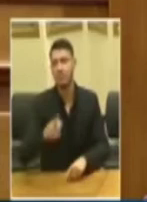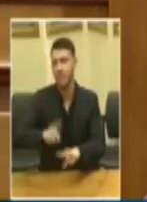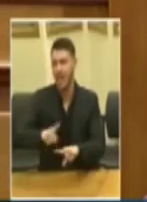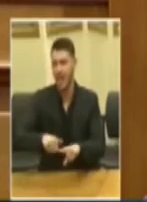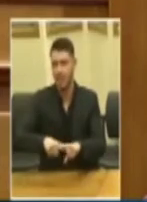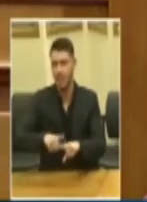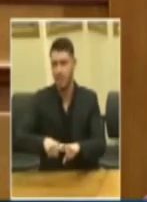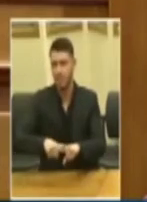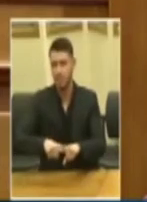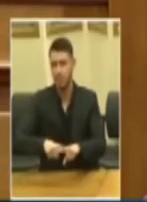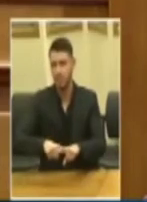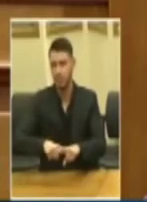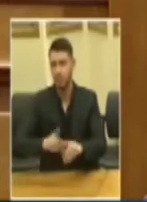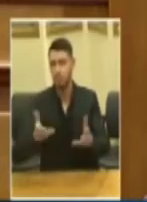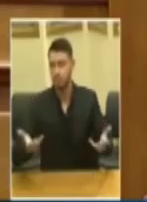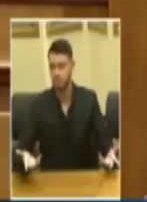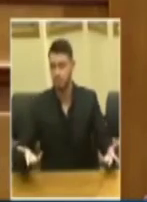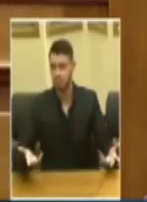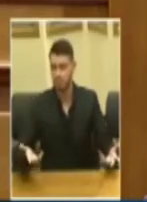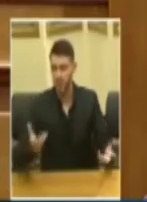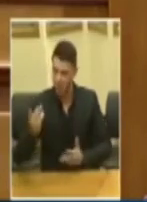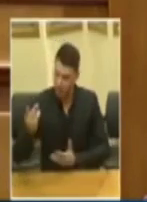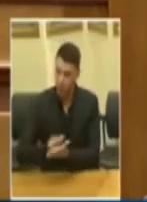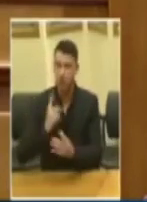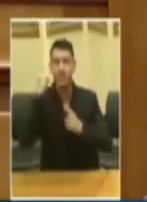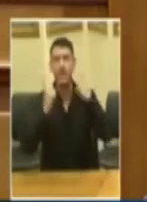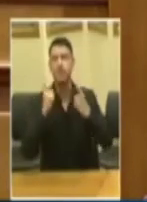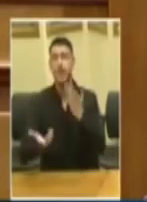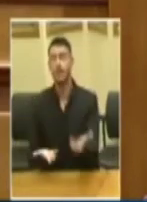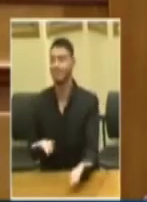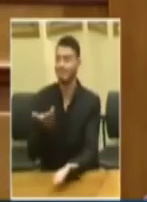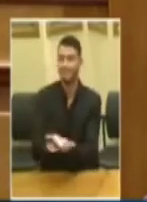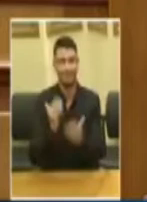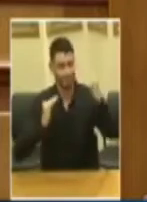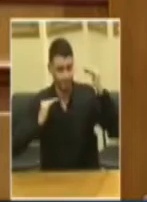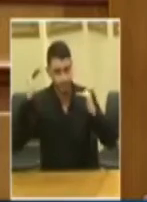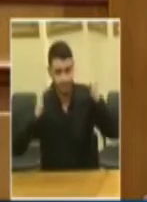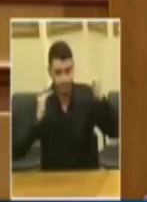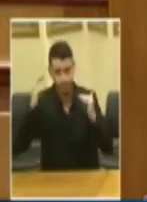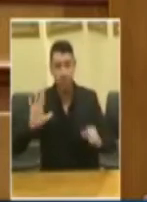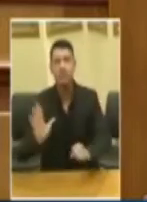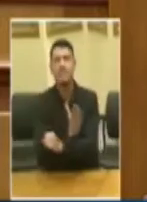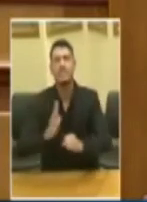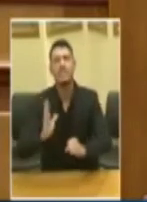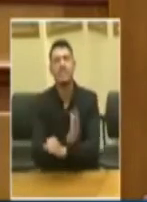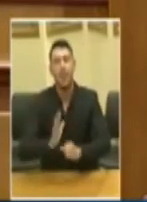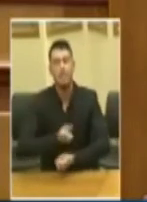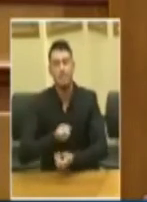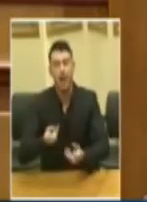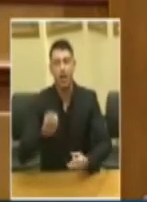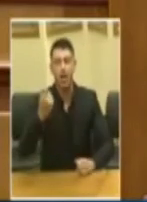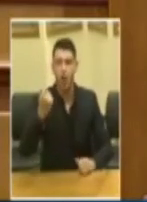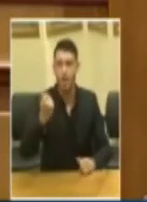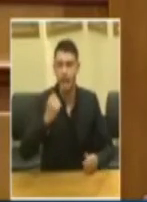δικαιολογούν κατάθεση πρότασης δυσπιστίας. Από τη διάλυση της παραγωγικής οικονομίας ως το μαχαίρι